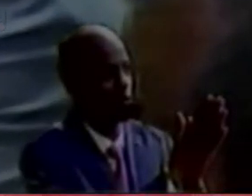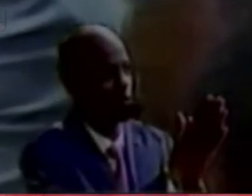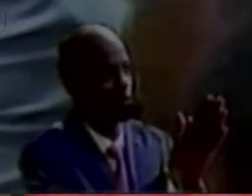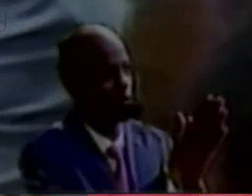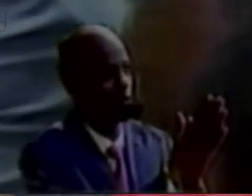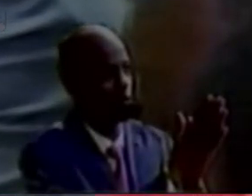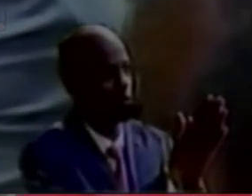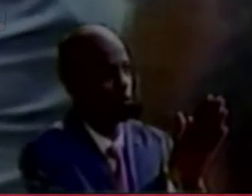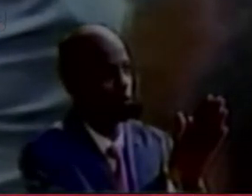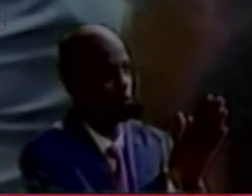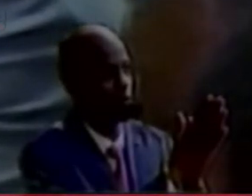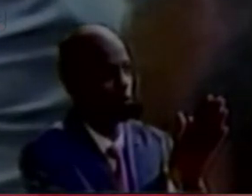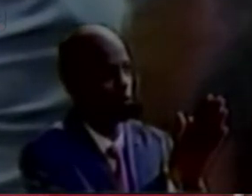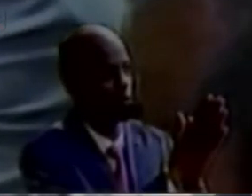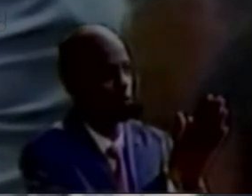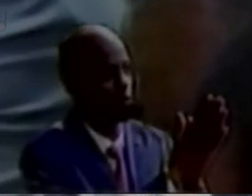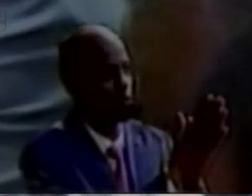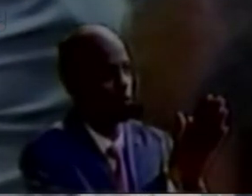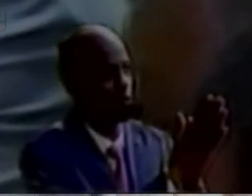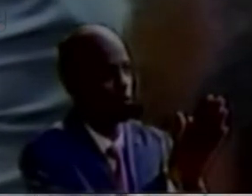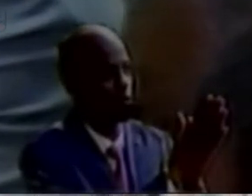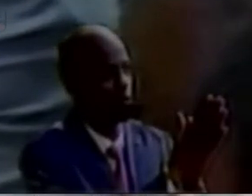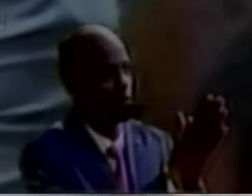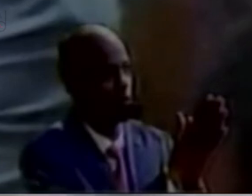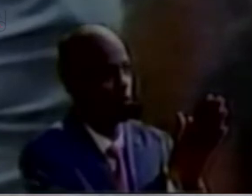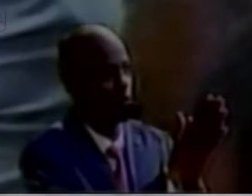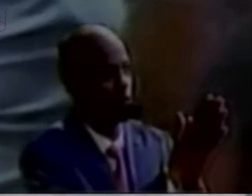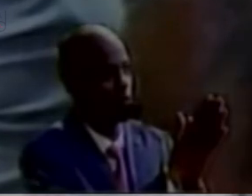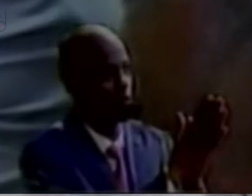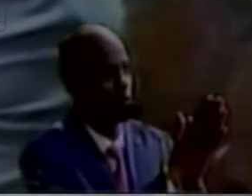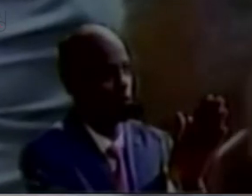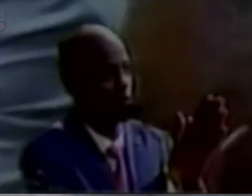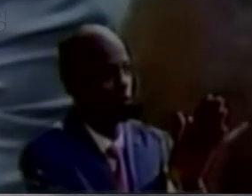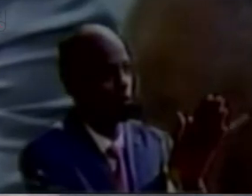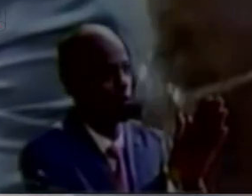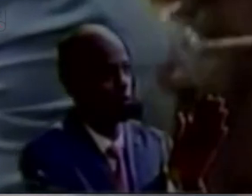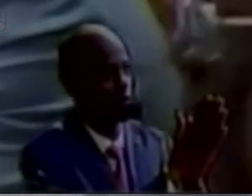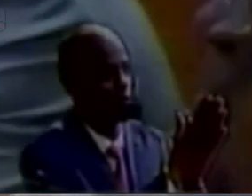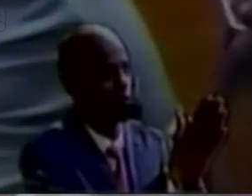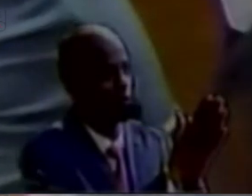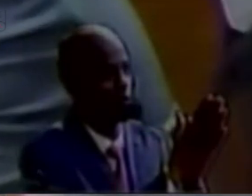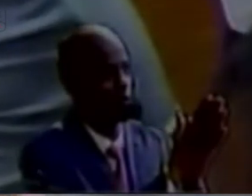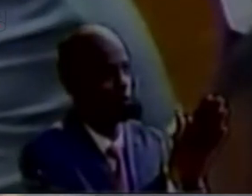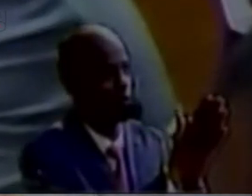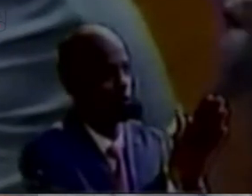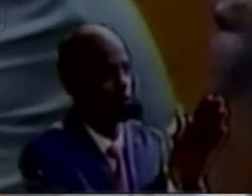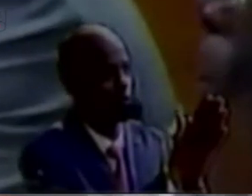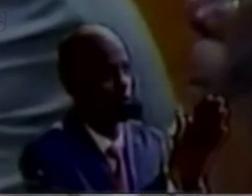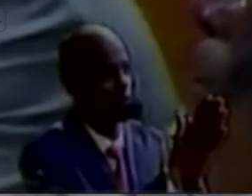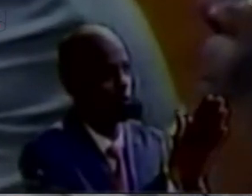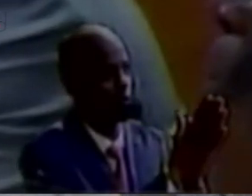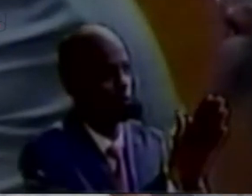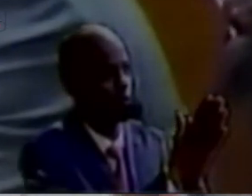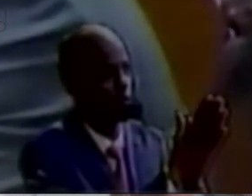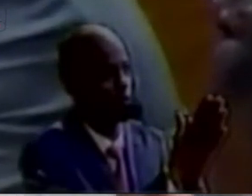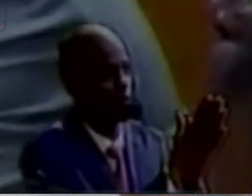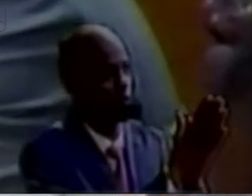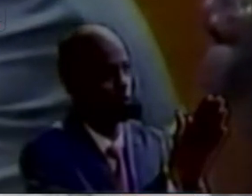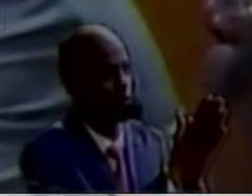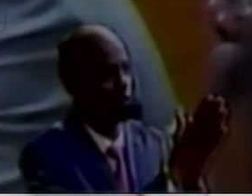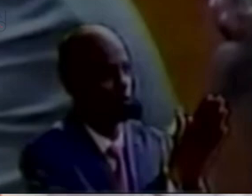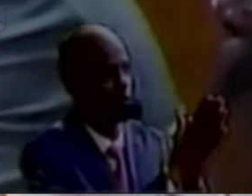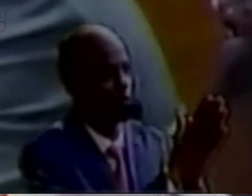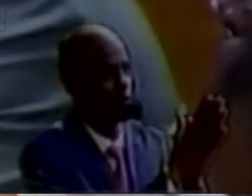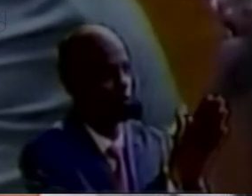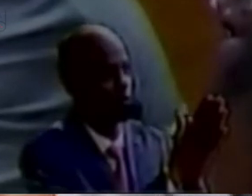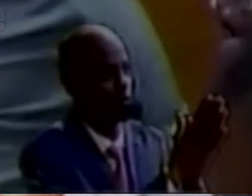de coordonner les activités des organisations non gouvernementales, a mis en place un tableau de bord de suivi des interventions des ONG dans le